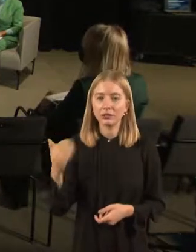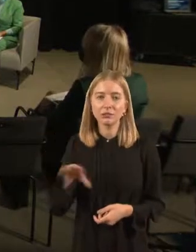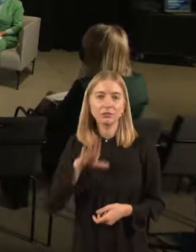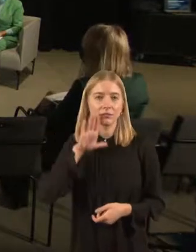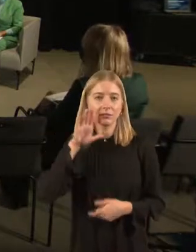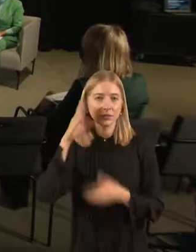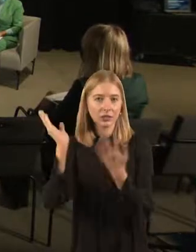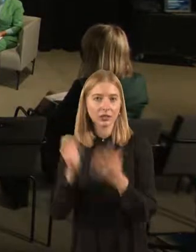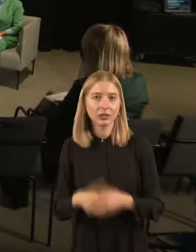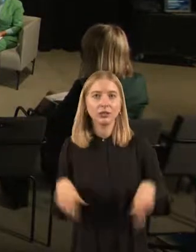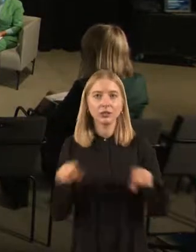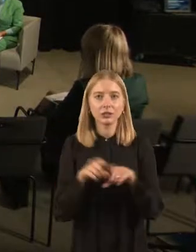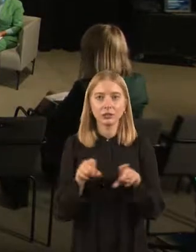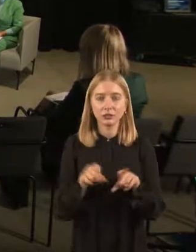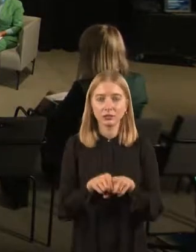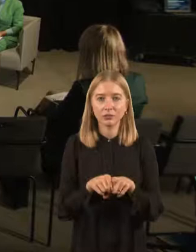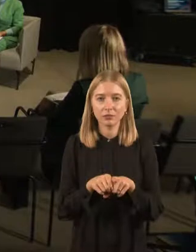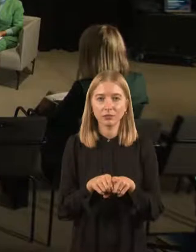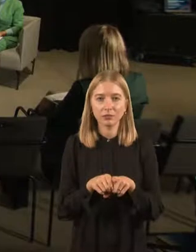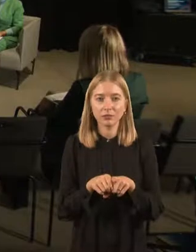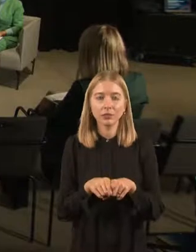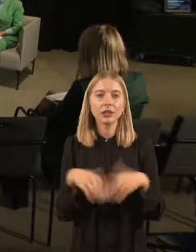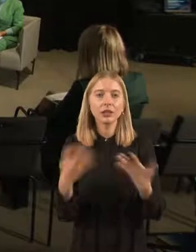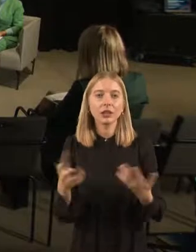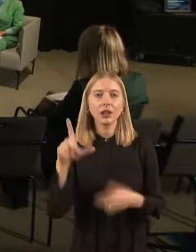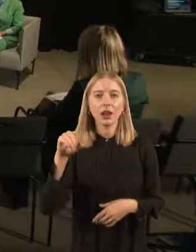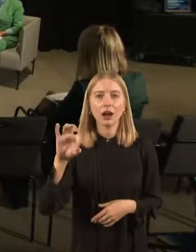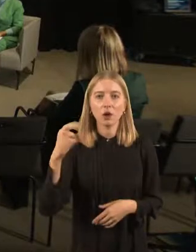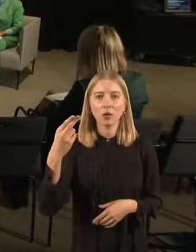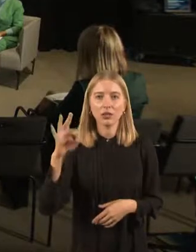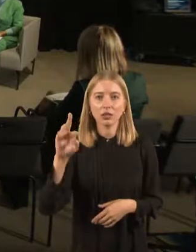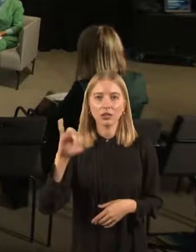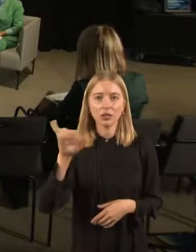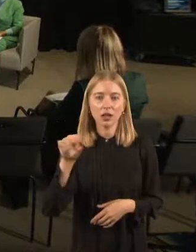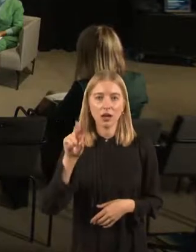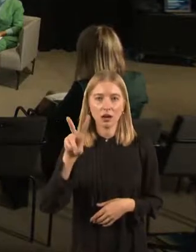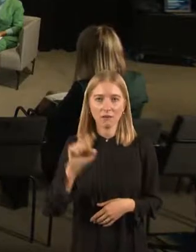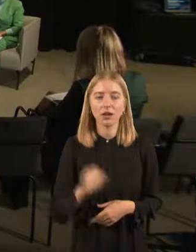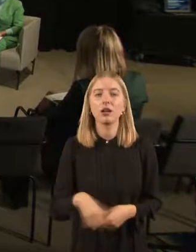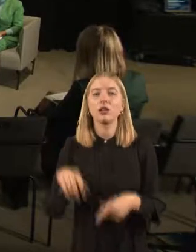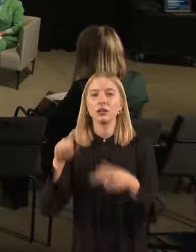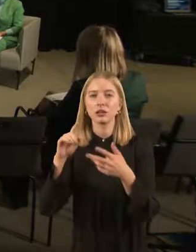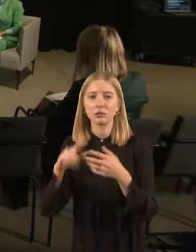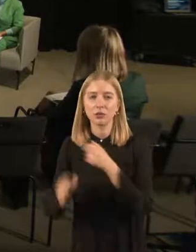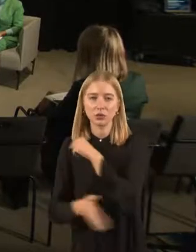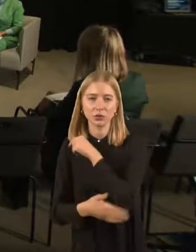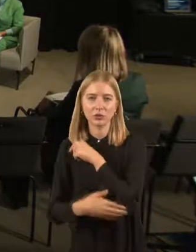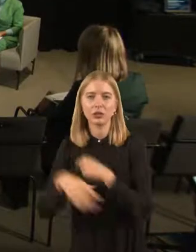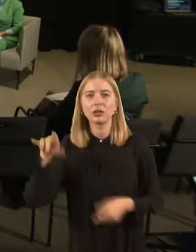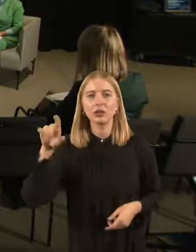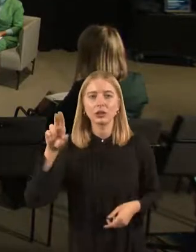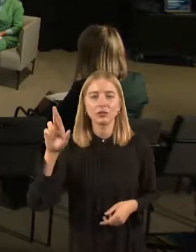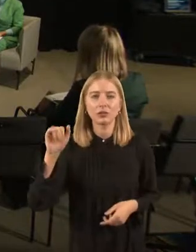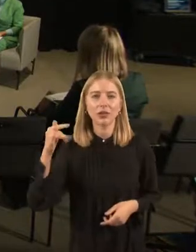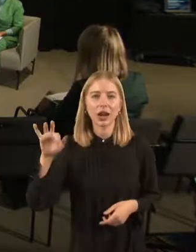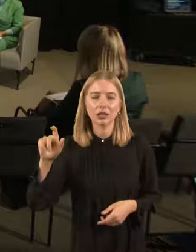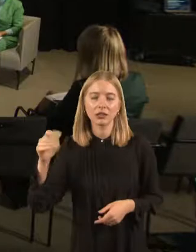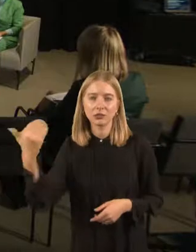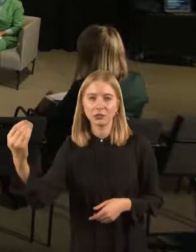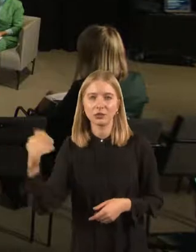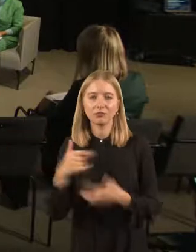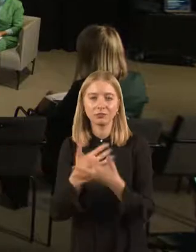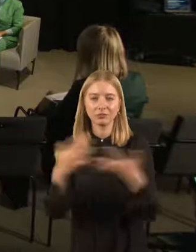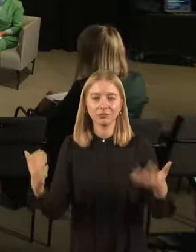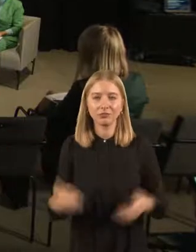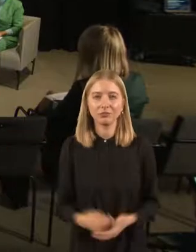Justinas Kilpys, klimatologas, Elena Leontjeva, ekonomistė ir Justina Aglinskytė, organizacijos Fridays for Future Vilnius atstovė.